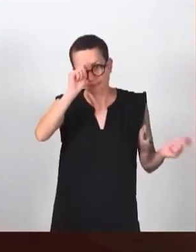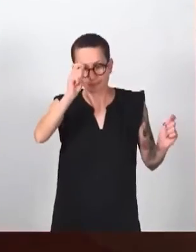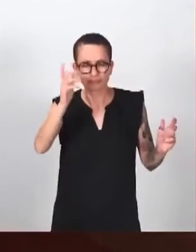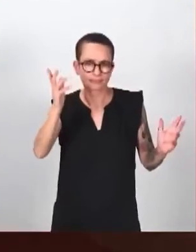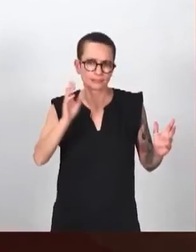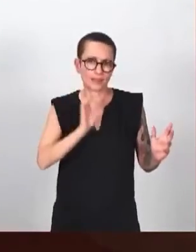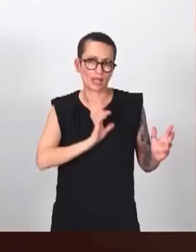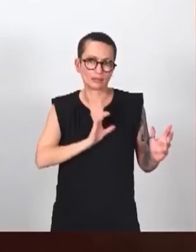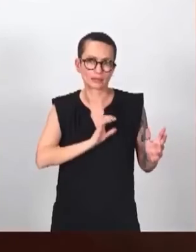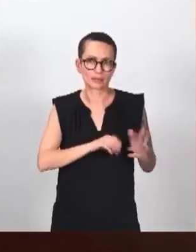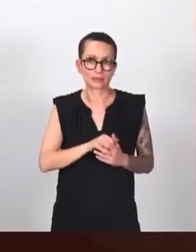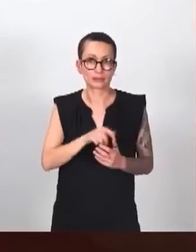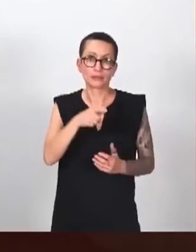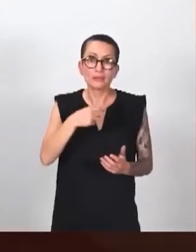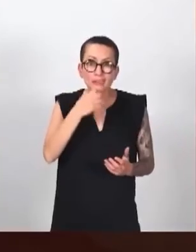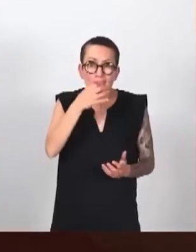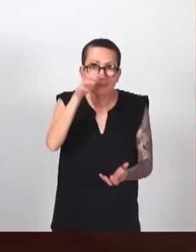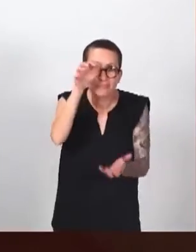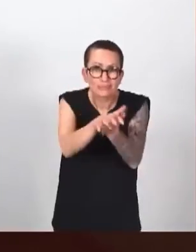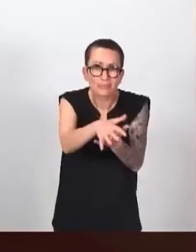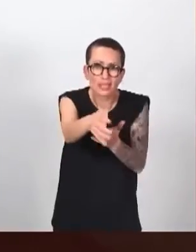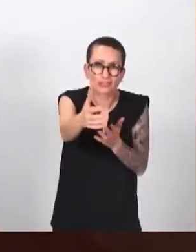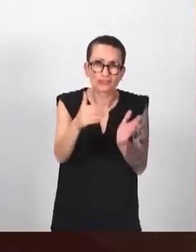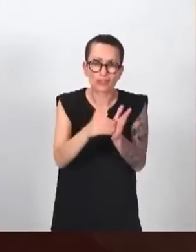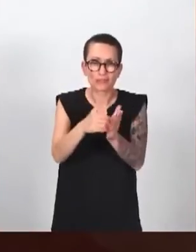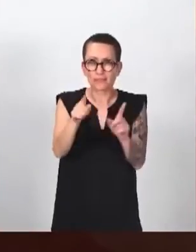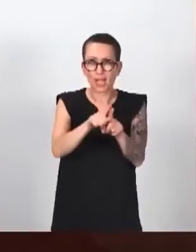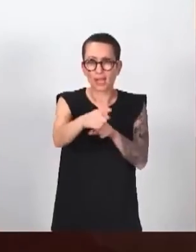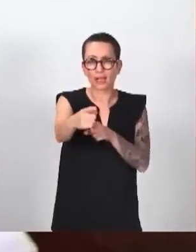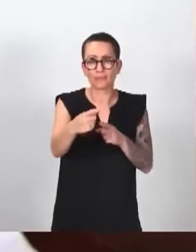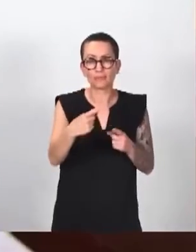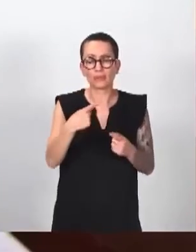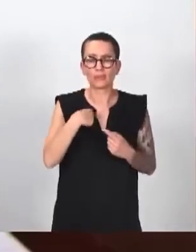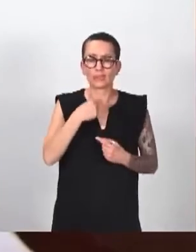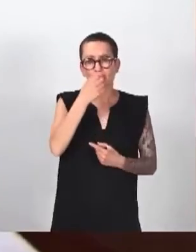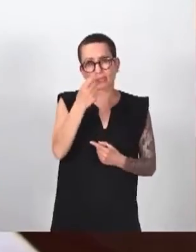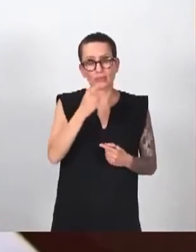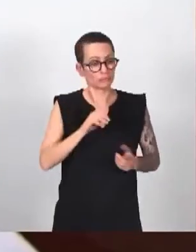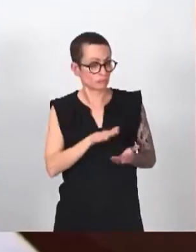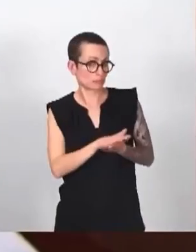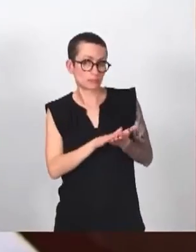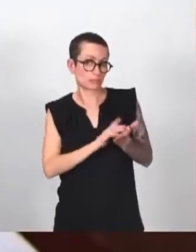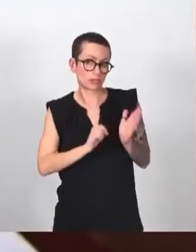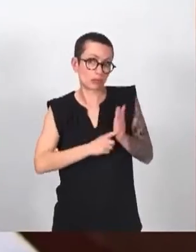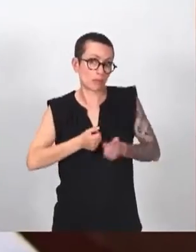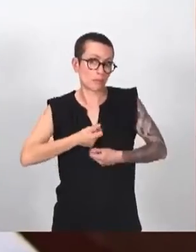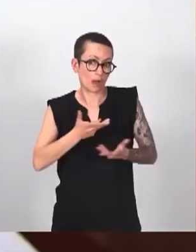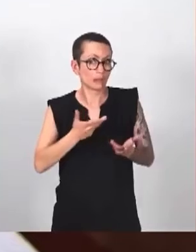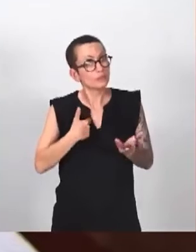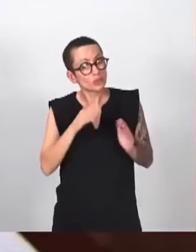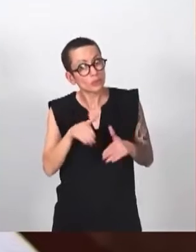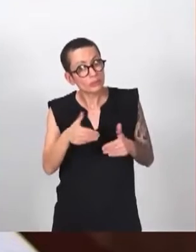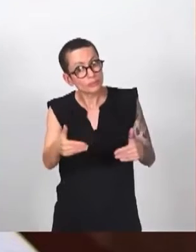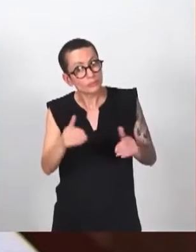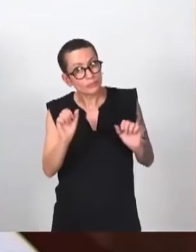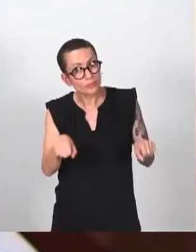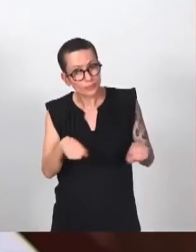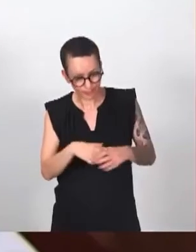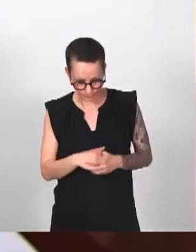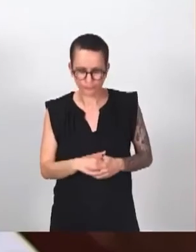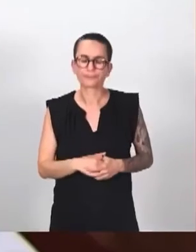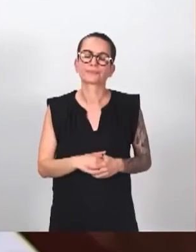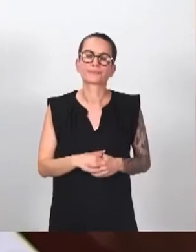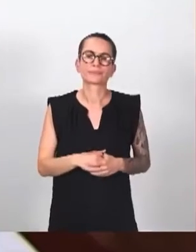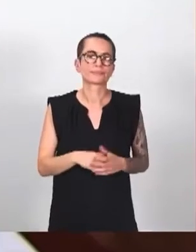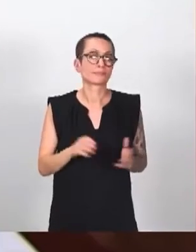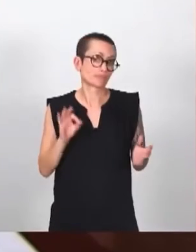Vous tombez dans le piège que je viens de dénoncer. Ben oui, excusez-moi, j'ai le droit aussi à parler, donc je continue. En effet, sans un peu de